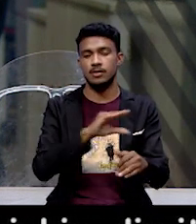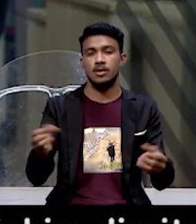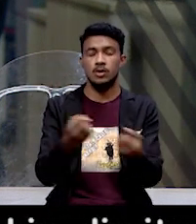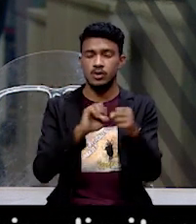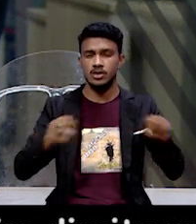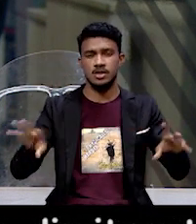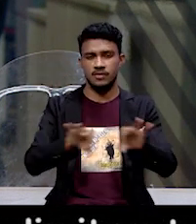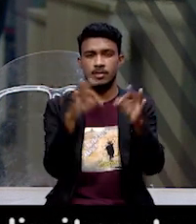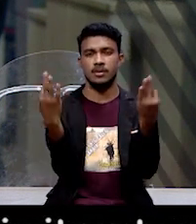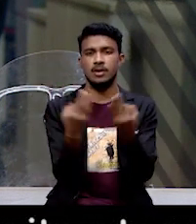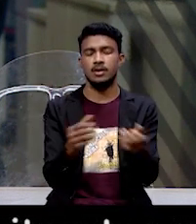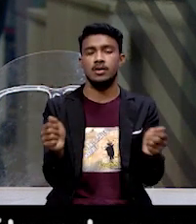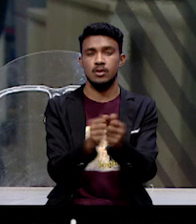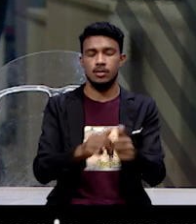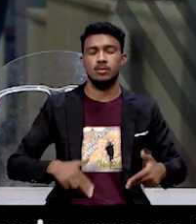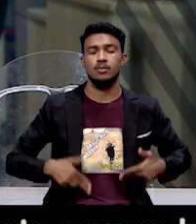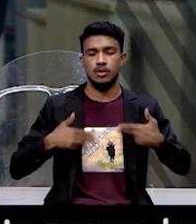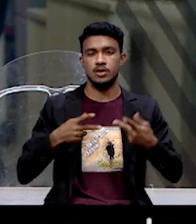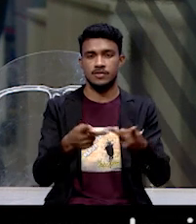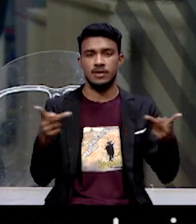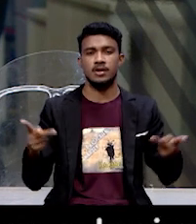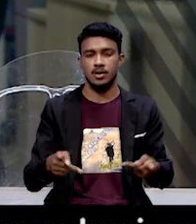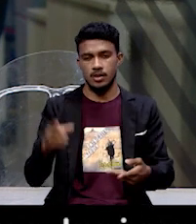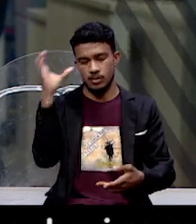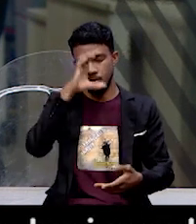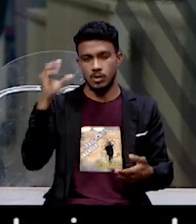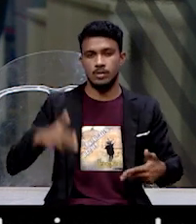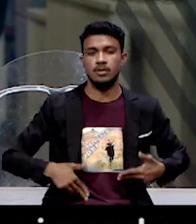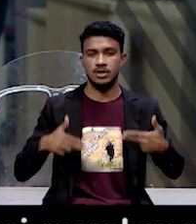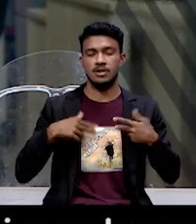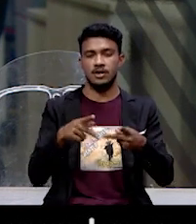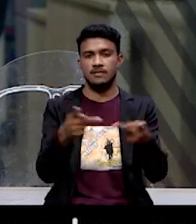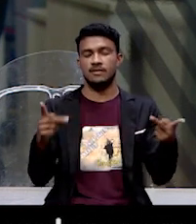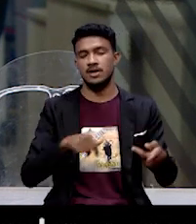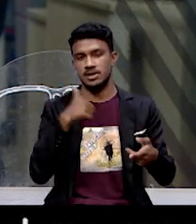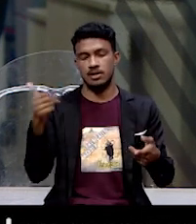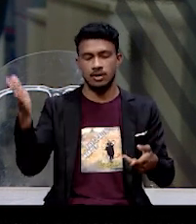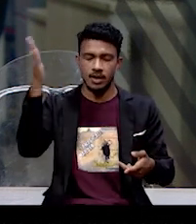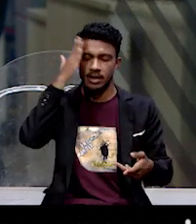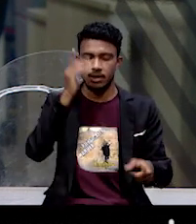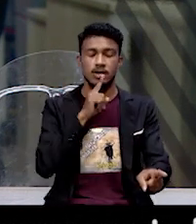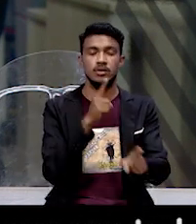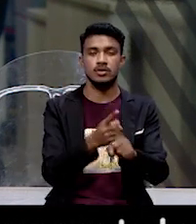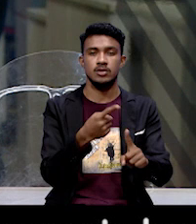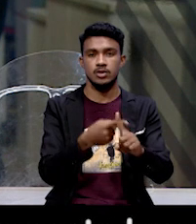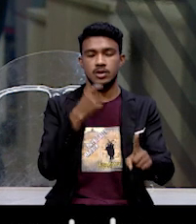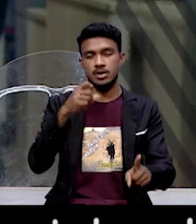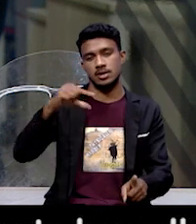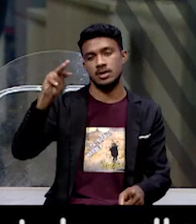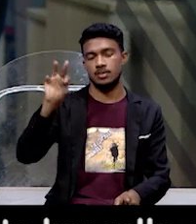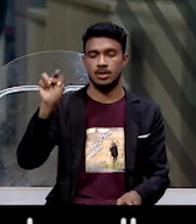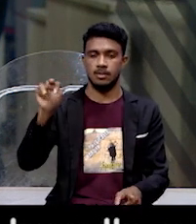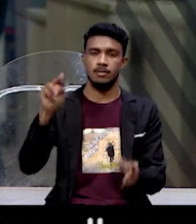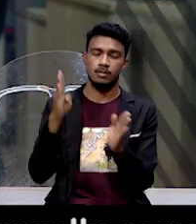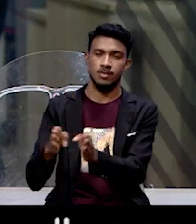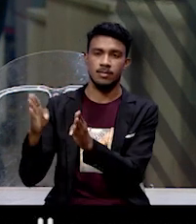familia ho moris fating, ho dibuka moris iha fating seluk. Atu hatene kliang kona basuntune, GMN prepara